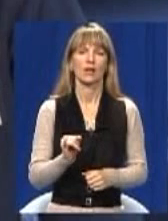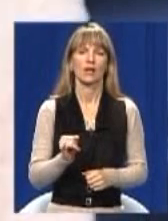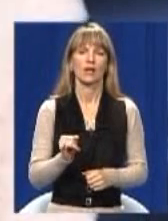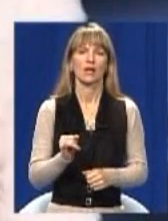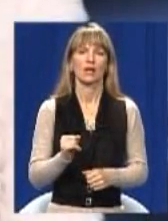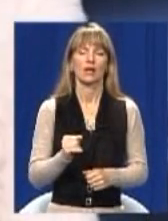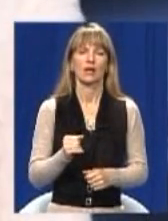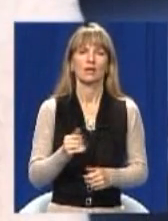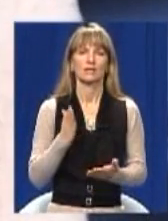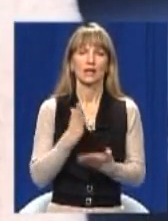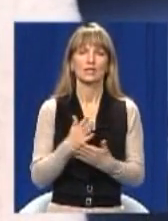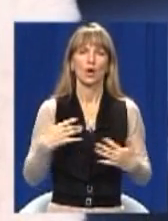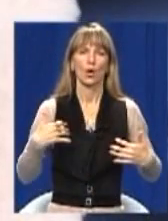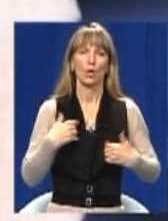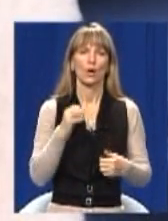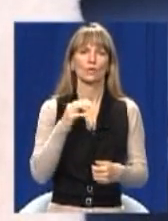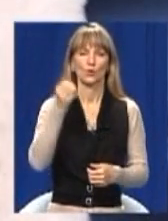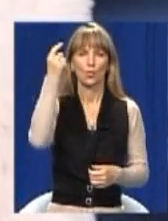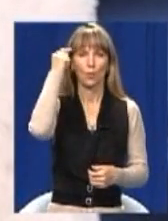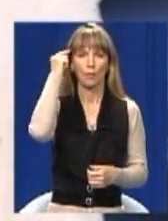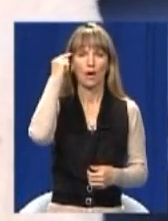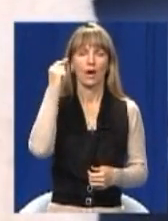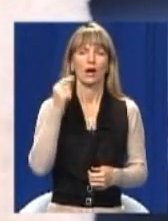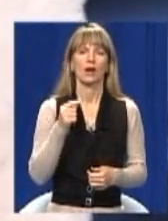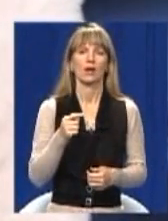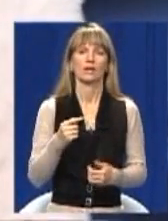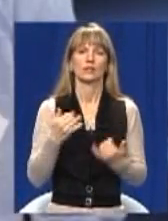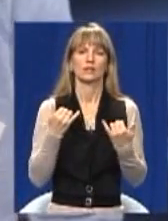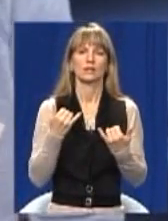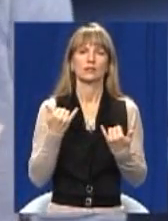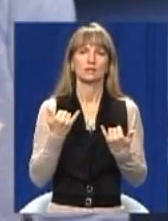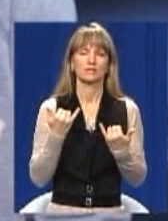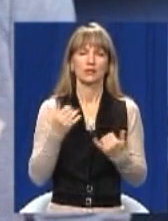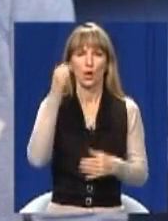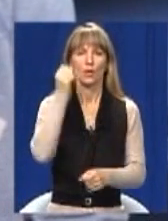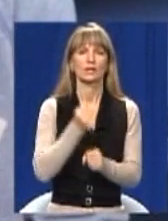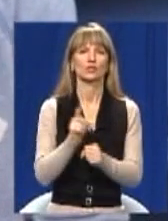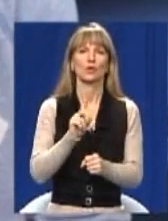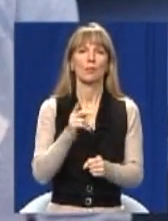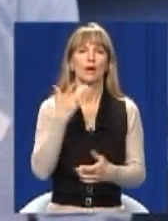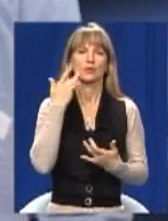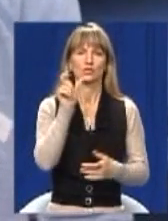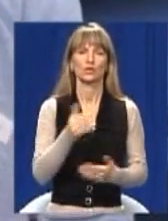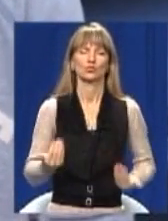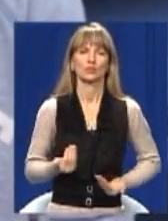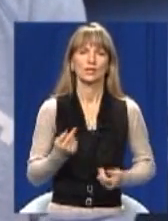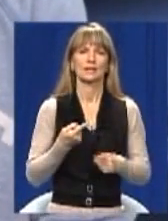от ума. Наука нужна для того, чтобы облегчать человеку жизнь. Там